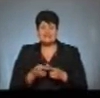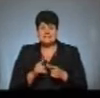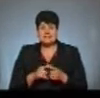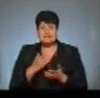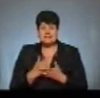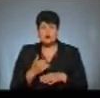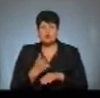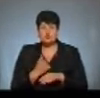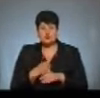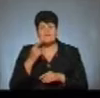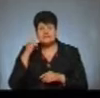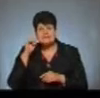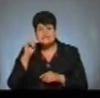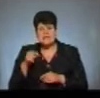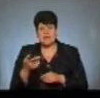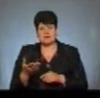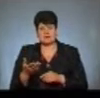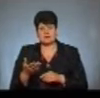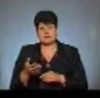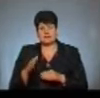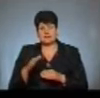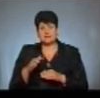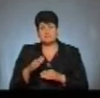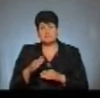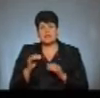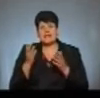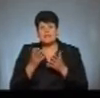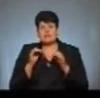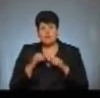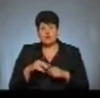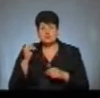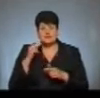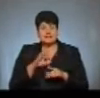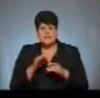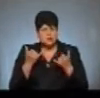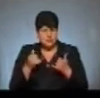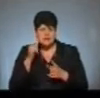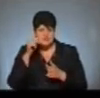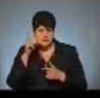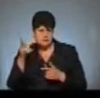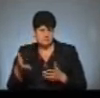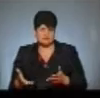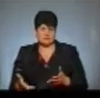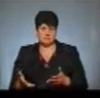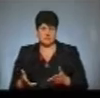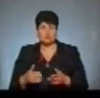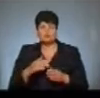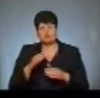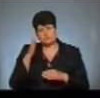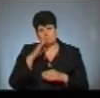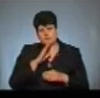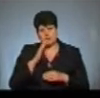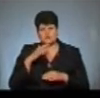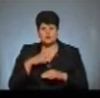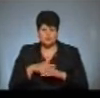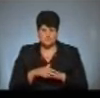основи знань, наукових дисциплін, які можна вивчити не сьогодні, то завтра, то через рік. Тому батьки,